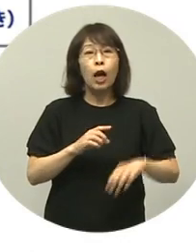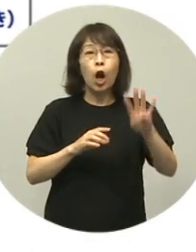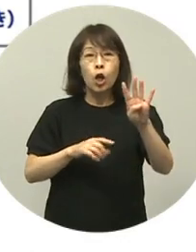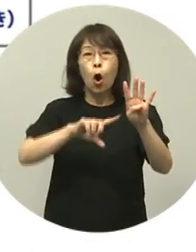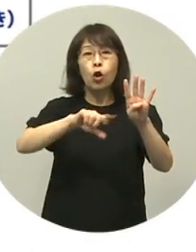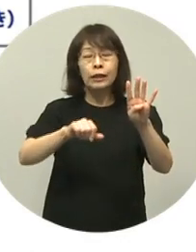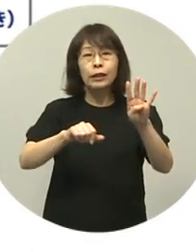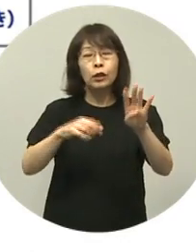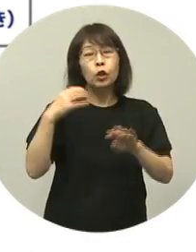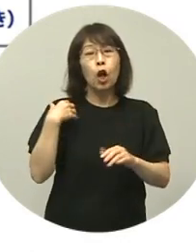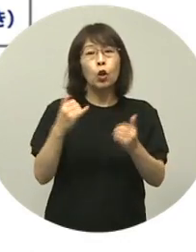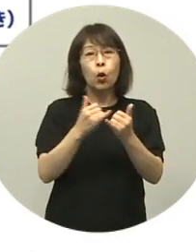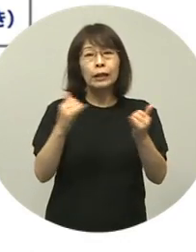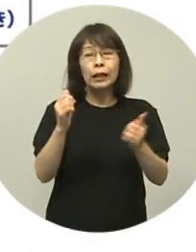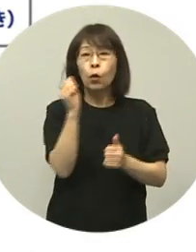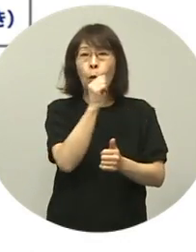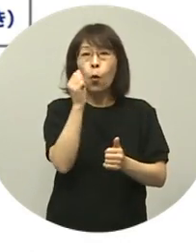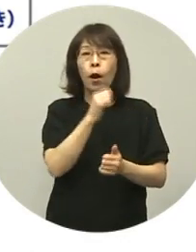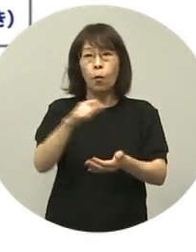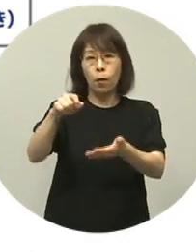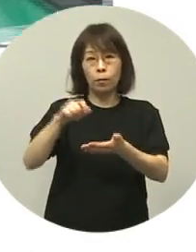者が自己紹介をしてくれました。